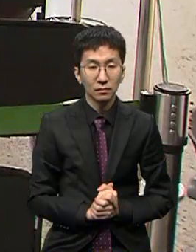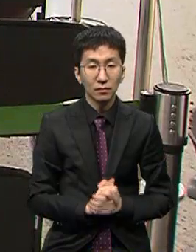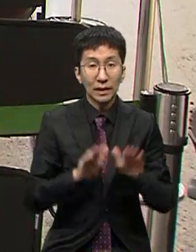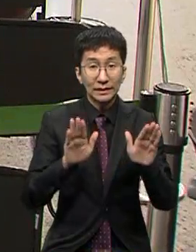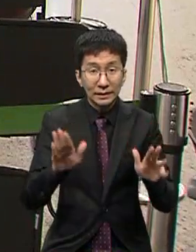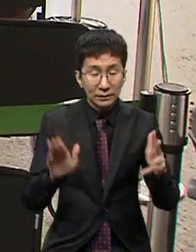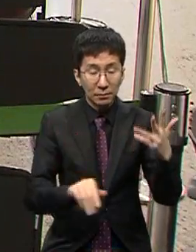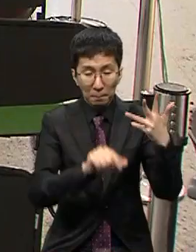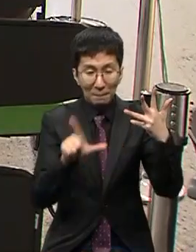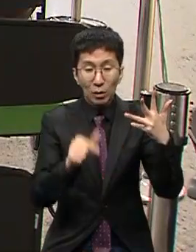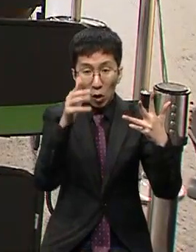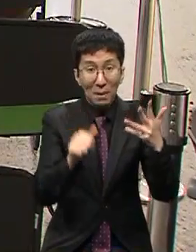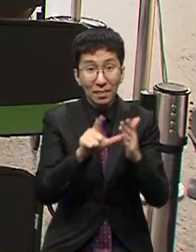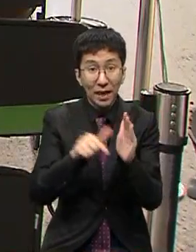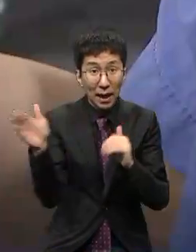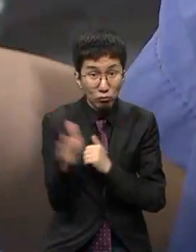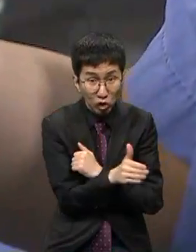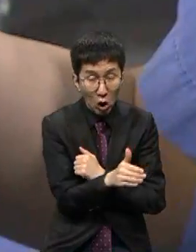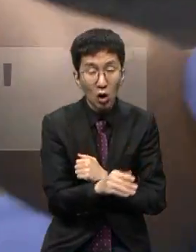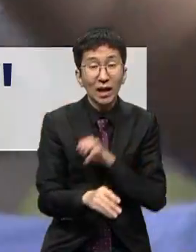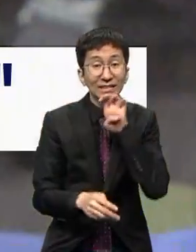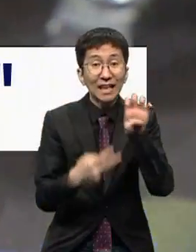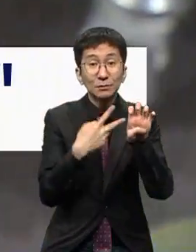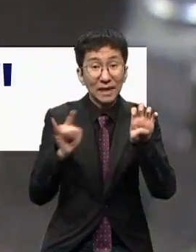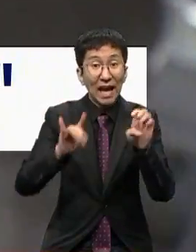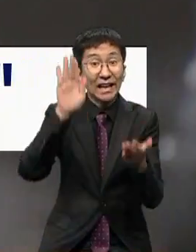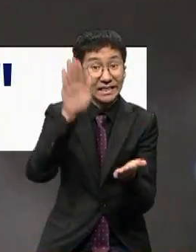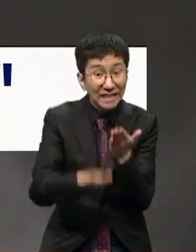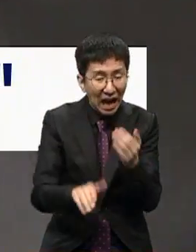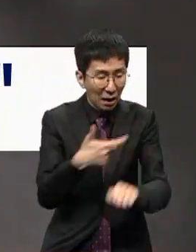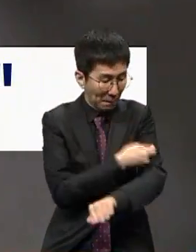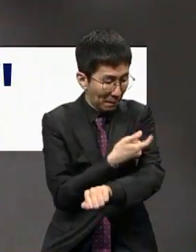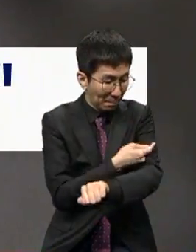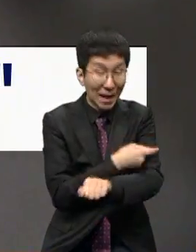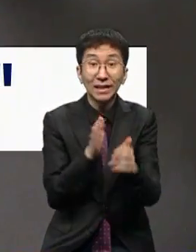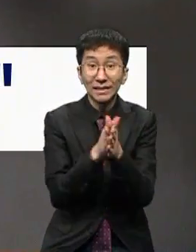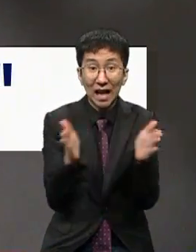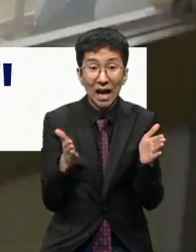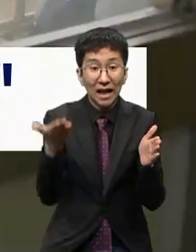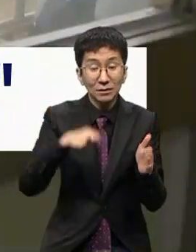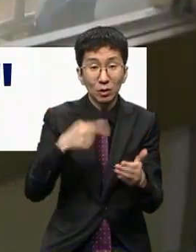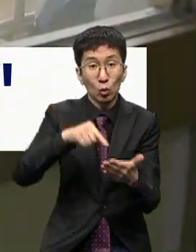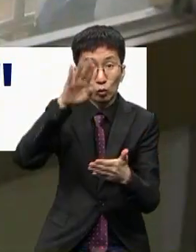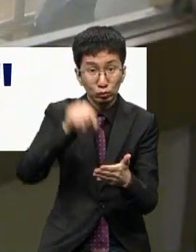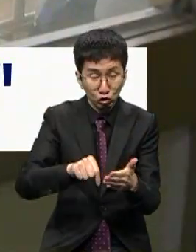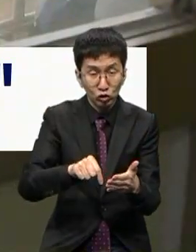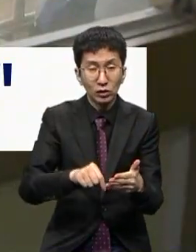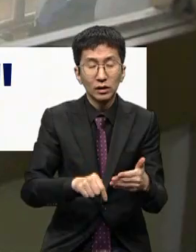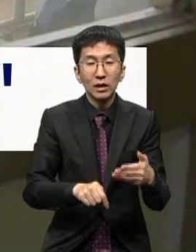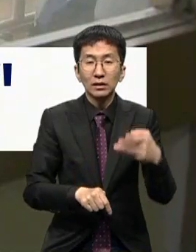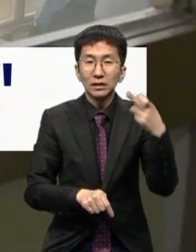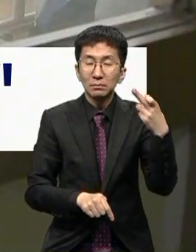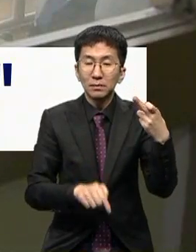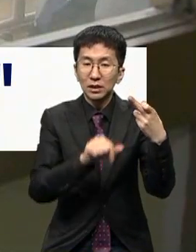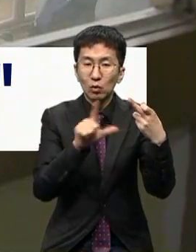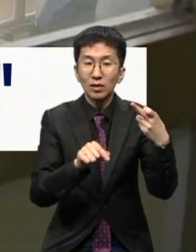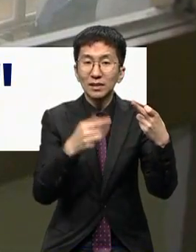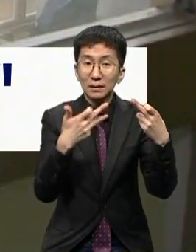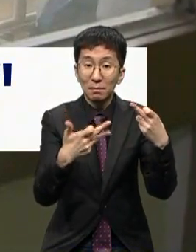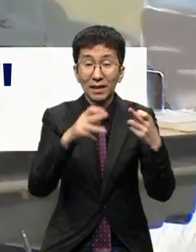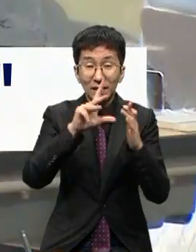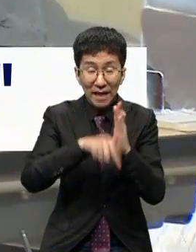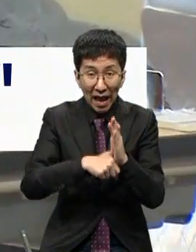말부터 40대 이하 접종이 본격화 되지만 교육부는 오는 11월 18일 치러지는 대학수학능력시험 에서는